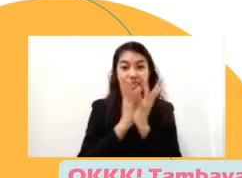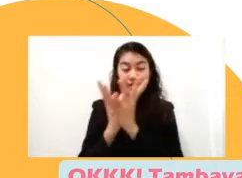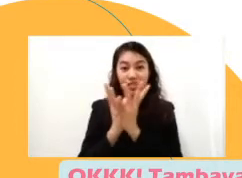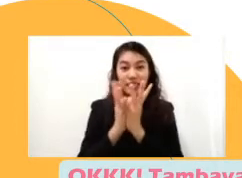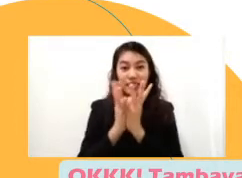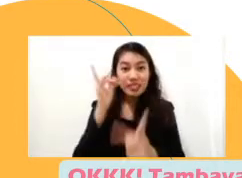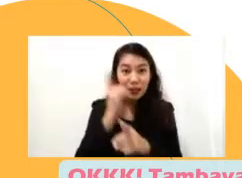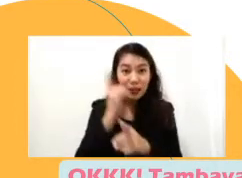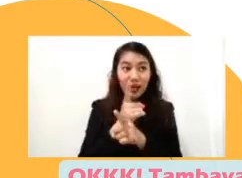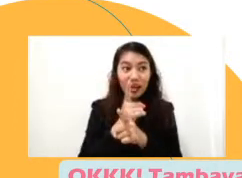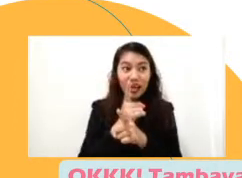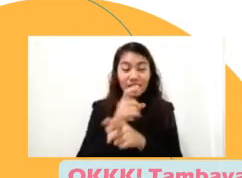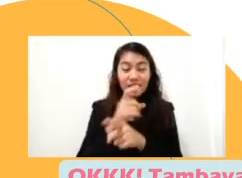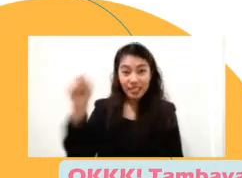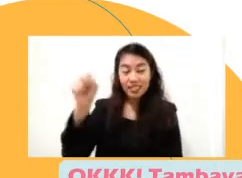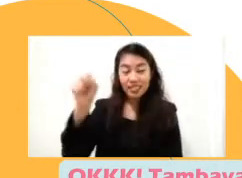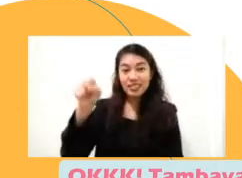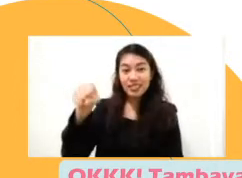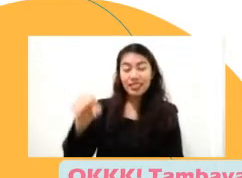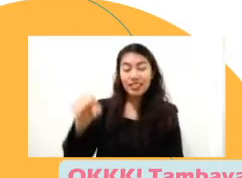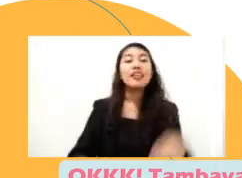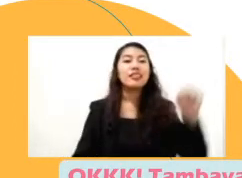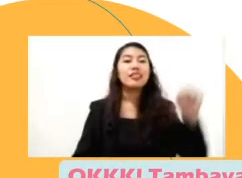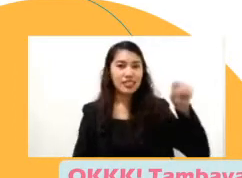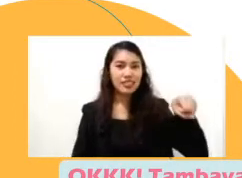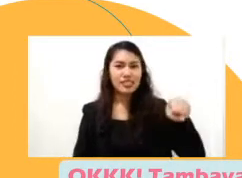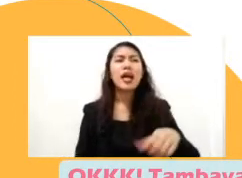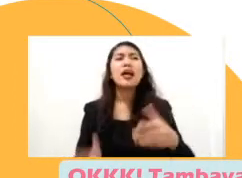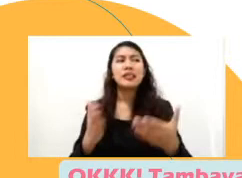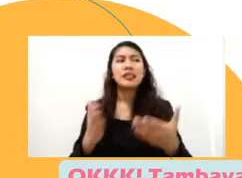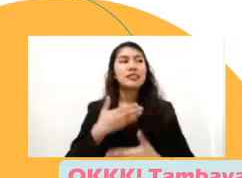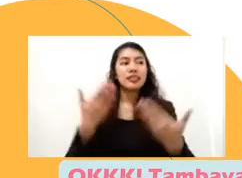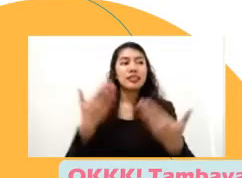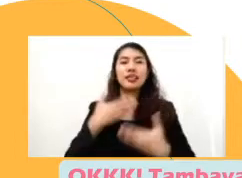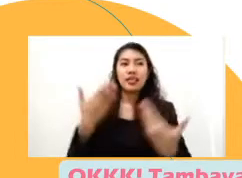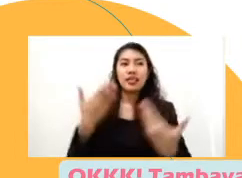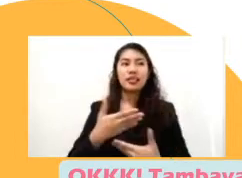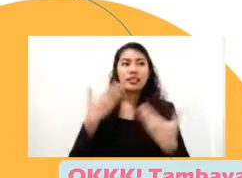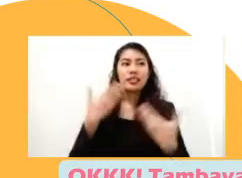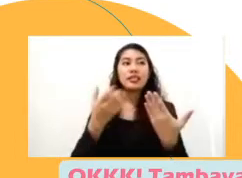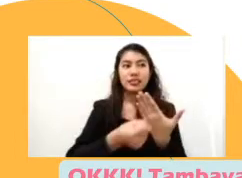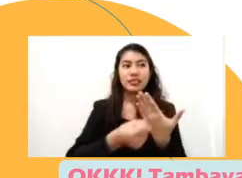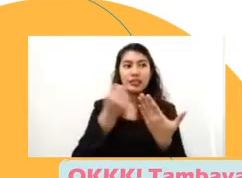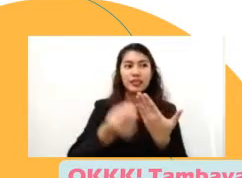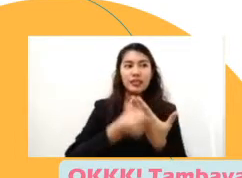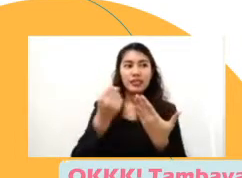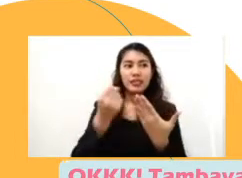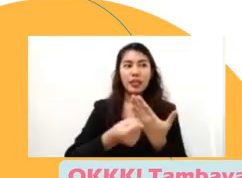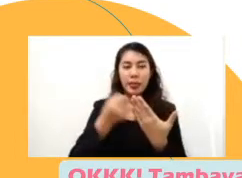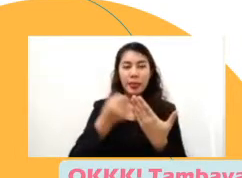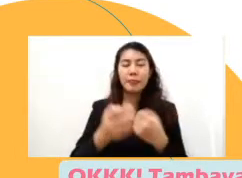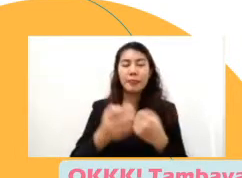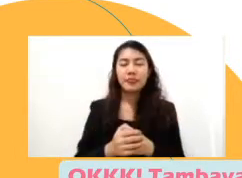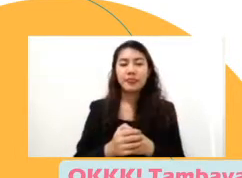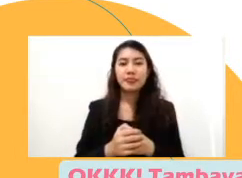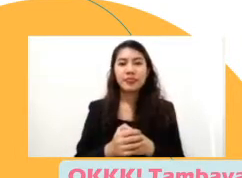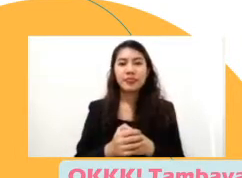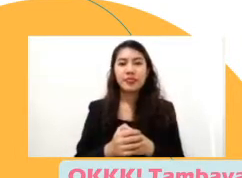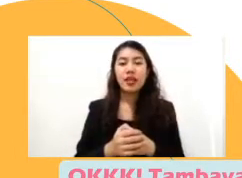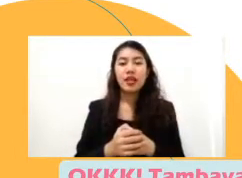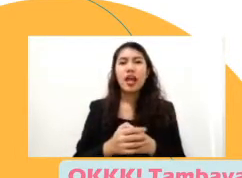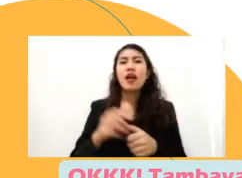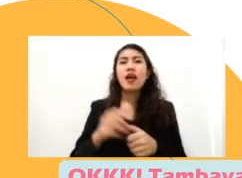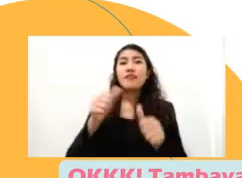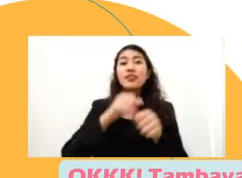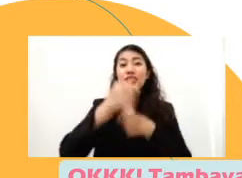Yes! Ang saya nun. Simple lang. Simple lang. Taon-taon, narinig